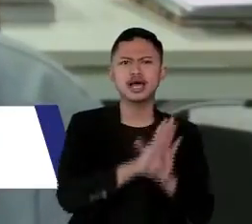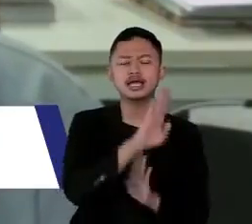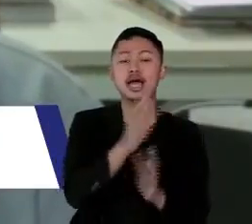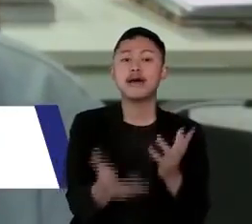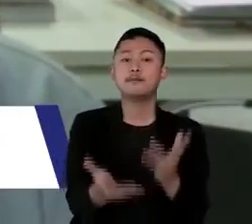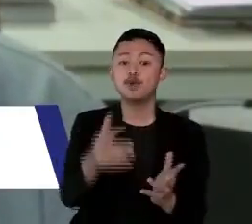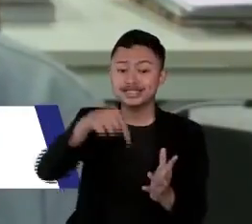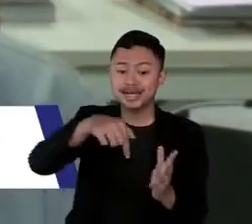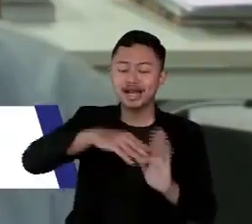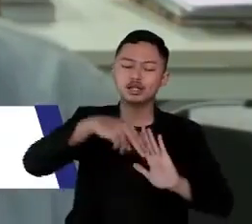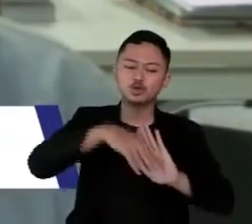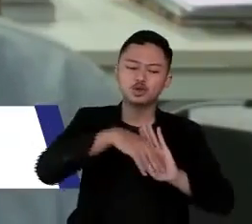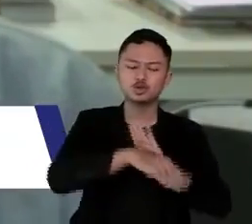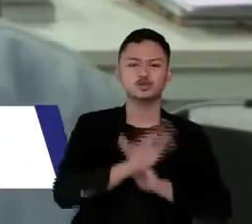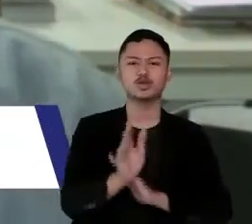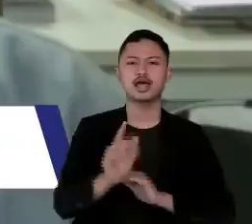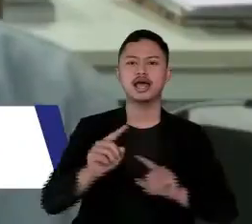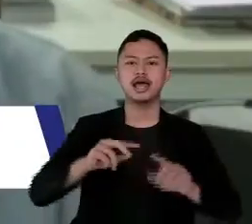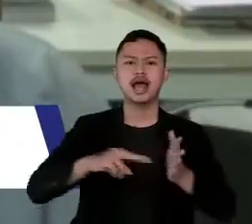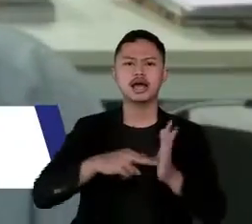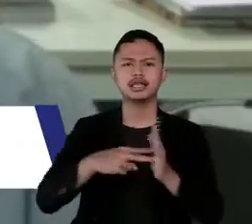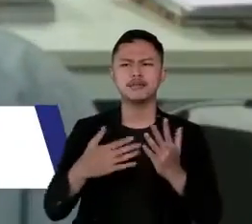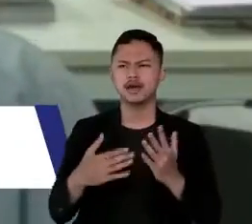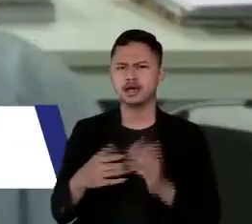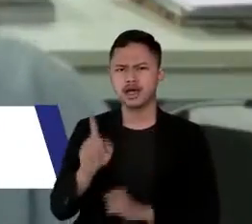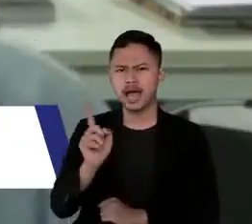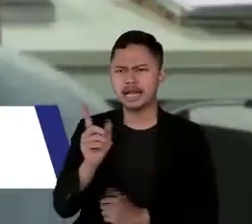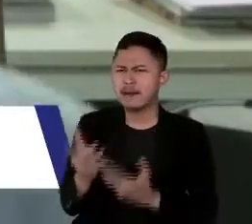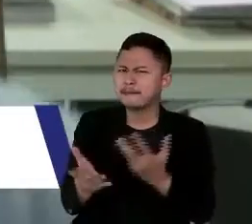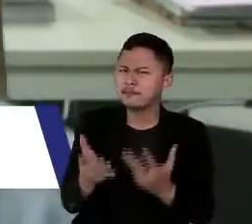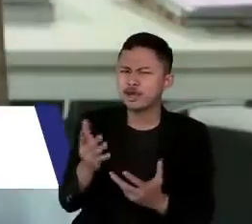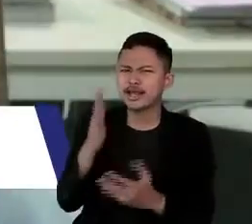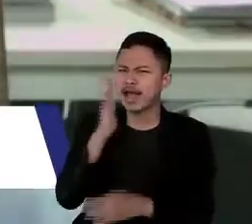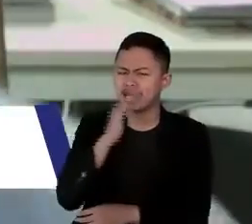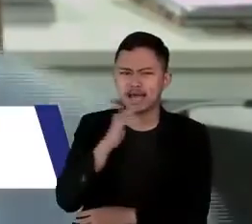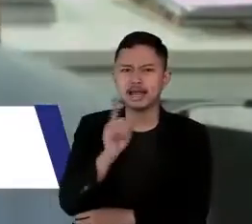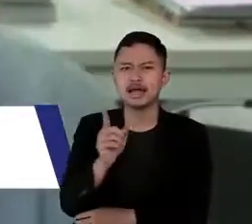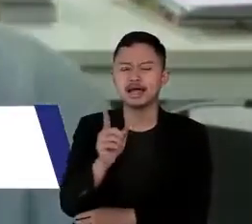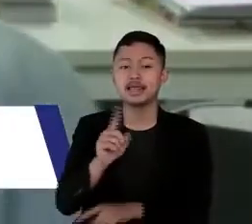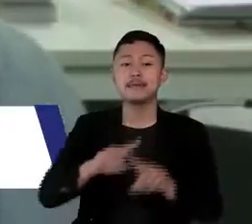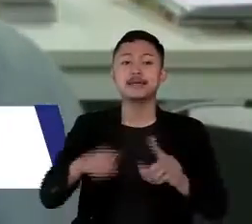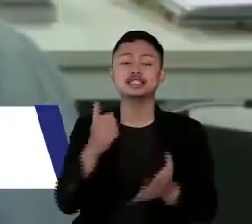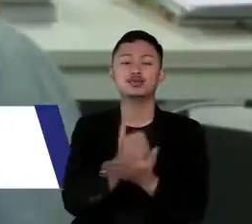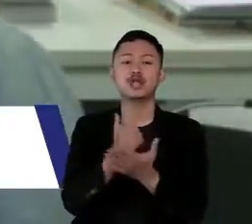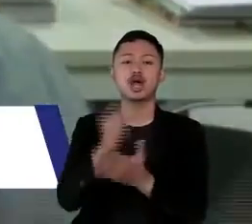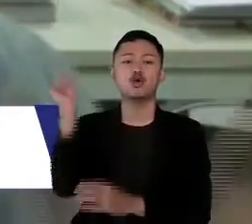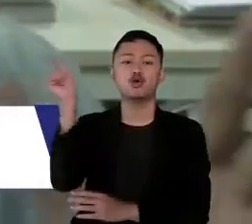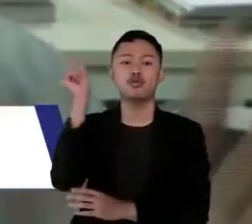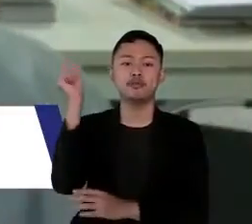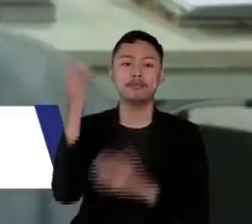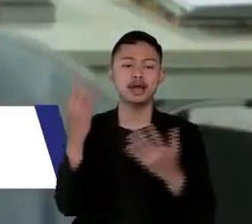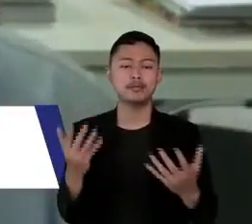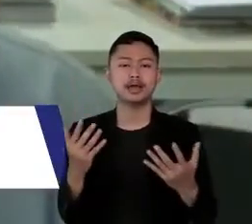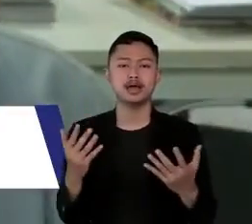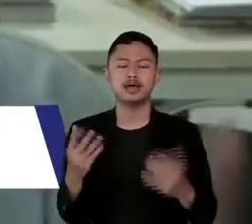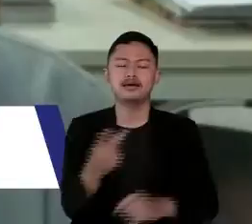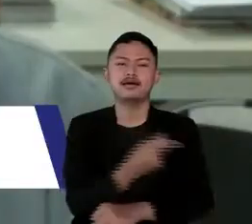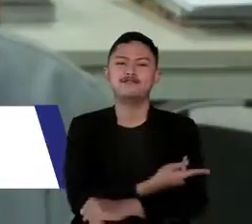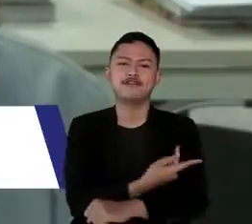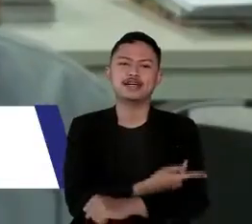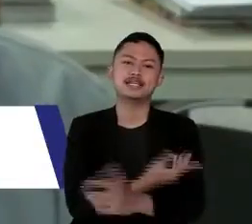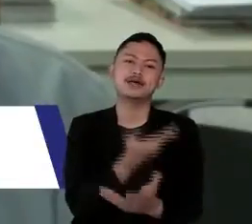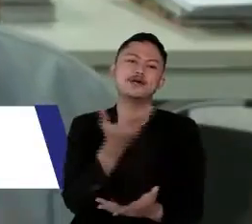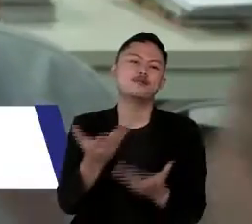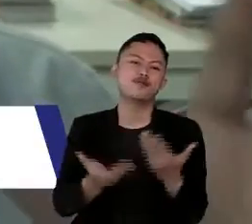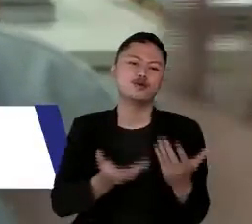meskipun belakangan sudah mulai mereda artinya ada keunikan aqidah secara umum Bang Boy bahwa saksi sudah